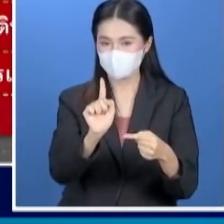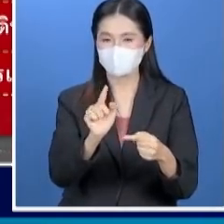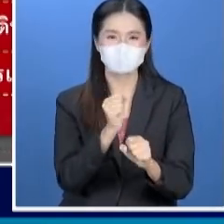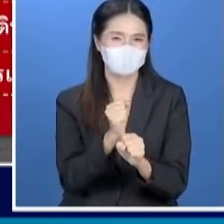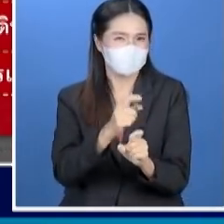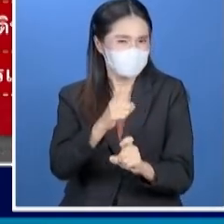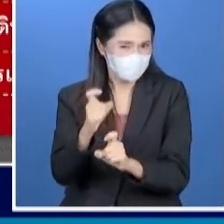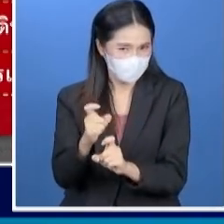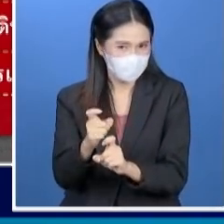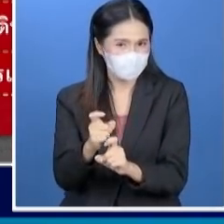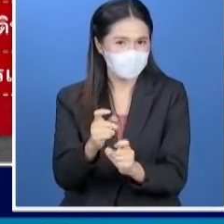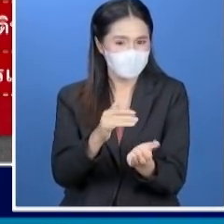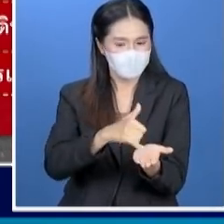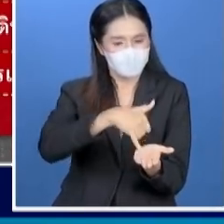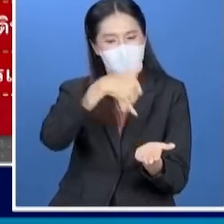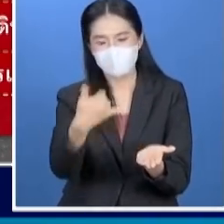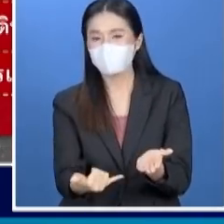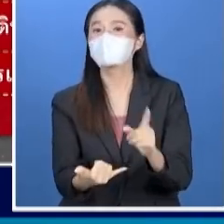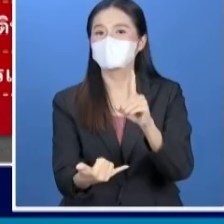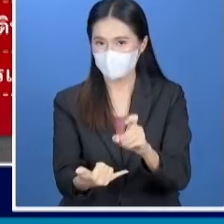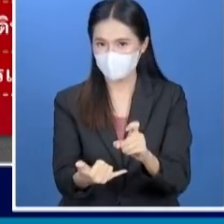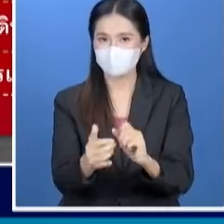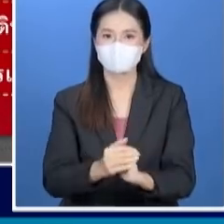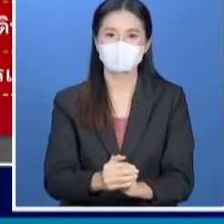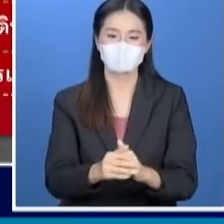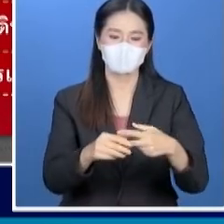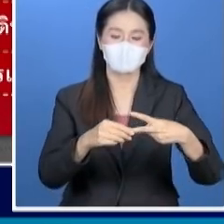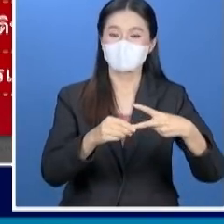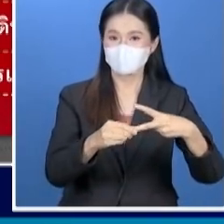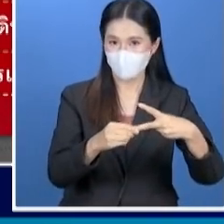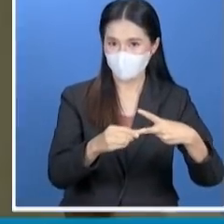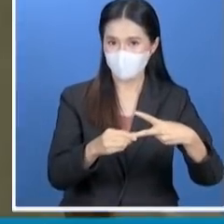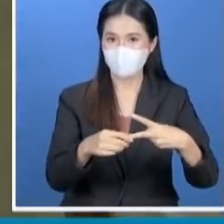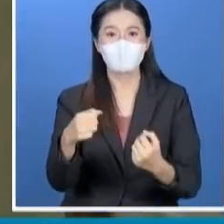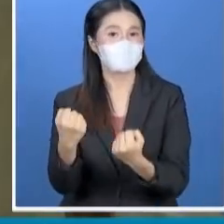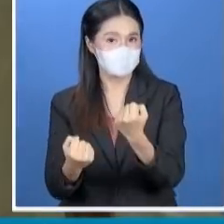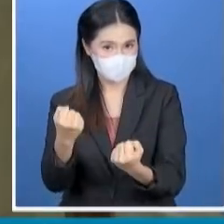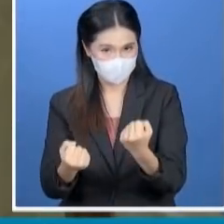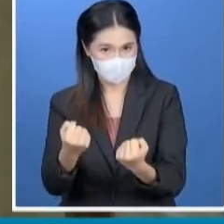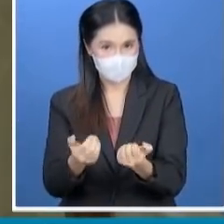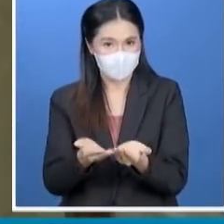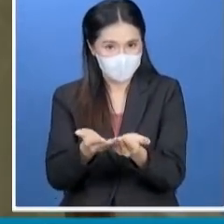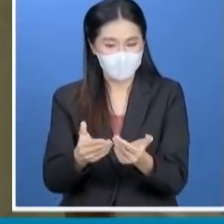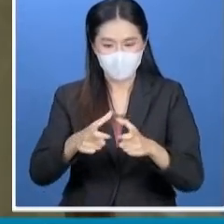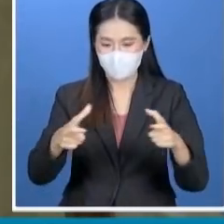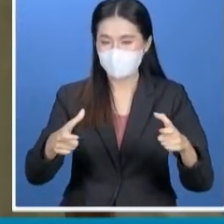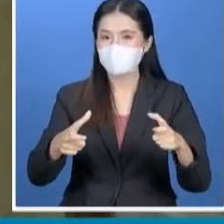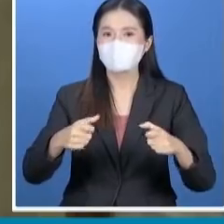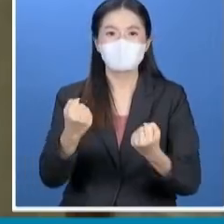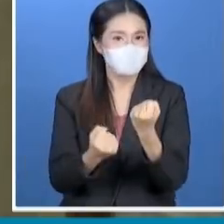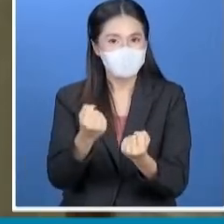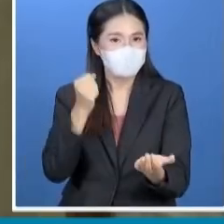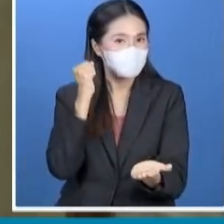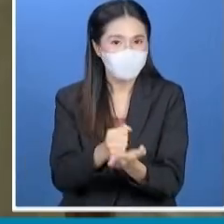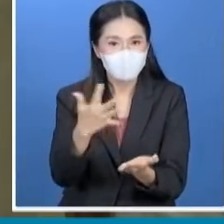ระทำโดยประมาทเป็นเหตุให้ผู้อื่นถึงแก่ความตาย2เป็นผู้ควบคุมเรือโดยไม่มีประกาศียบัตร